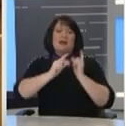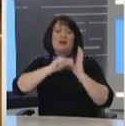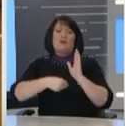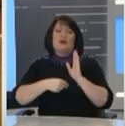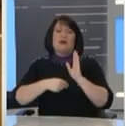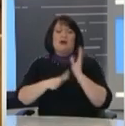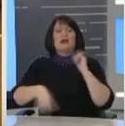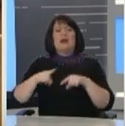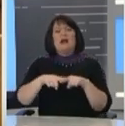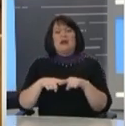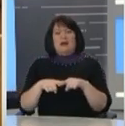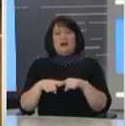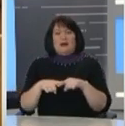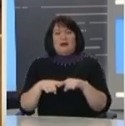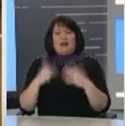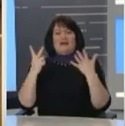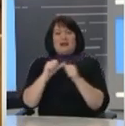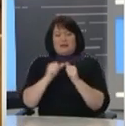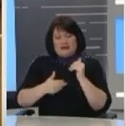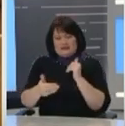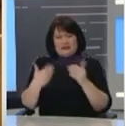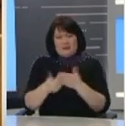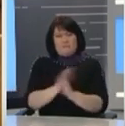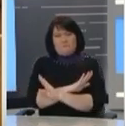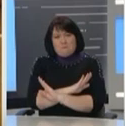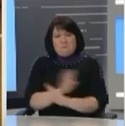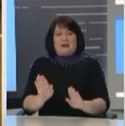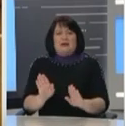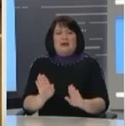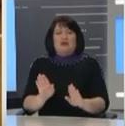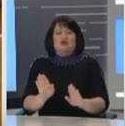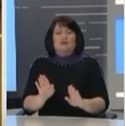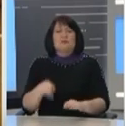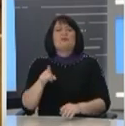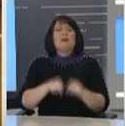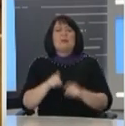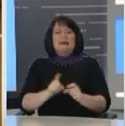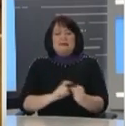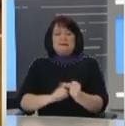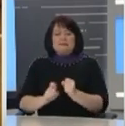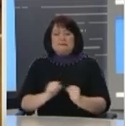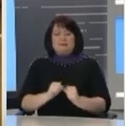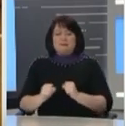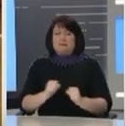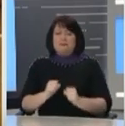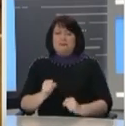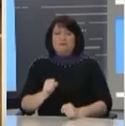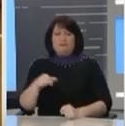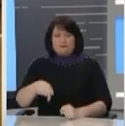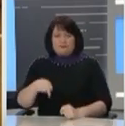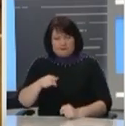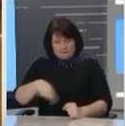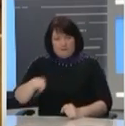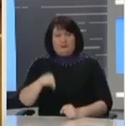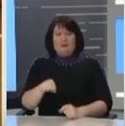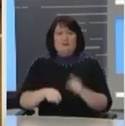μνημόνια σε 7 μήνες από τώρα. Και αυτό είναι που κάνει τόσο νευρικούς ορισμένους σήμερα στην